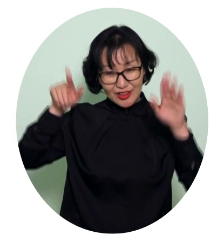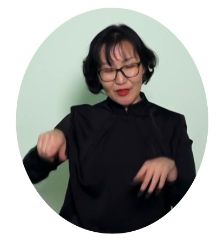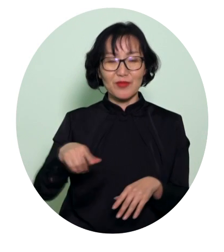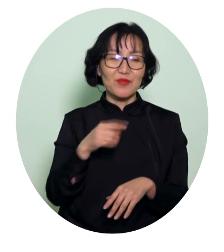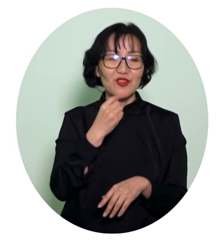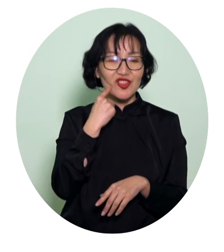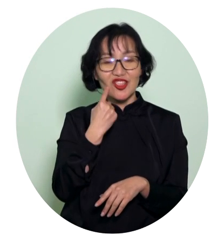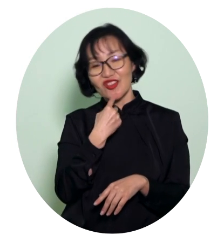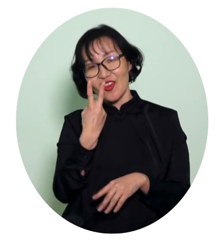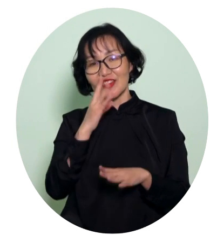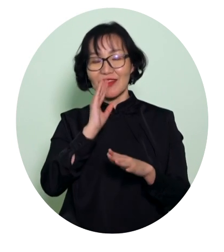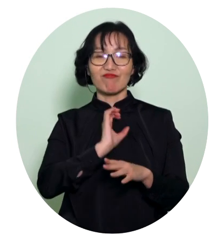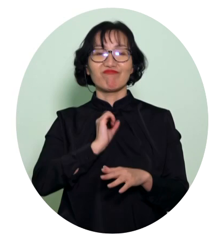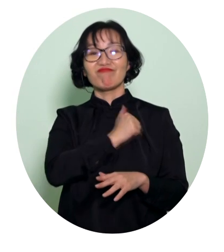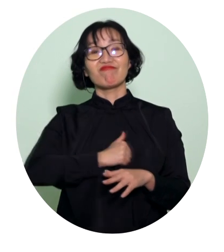белуурсан наадам.